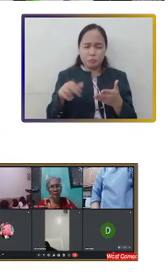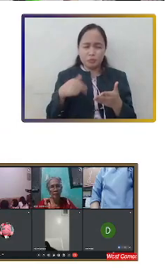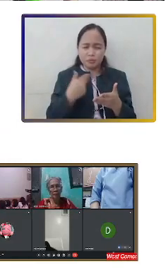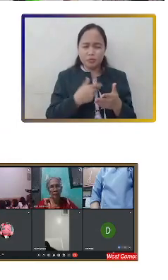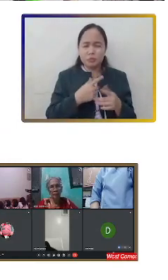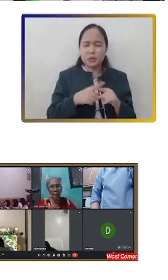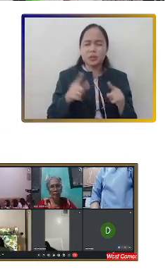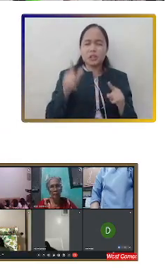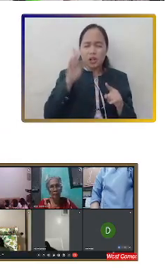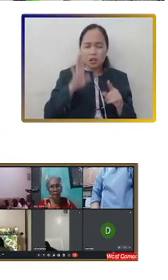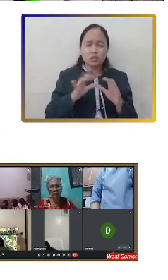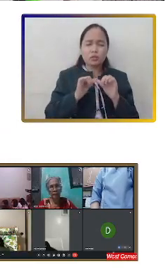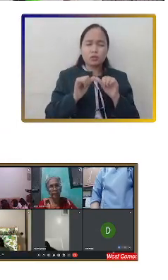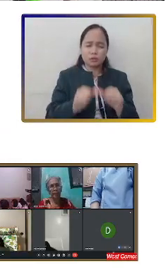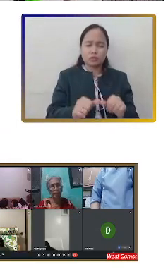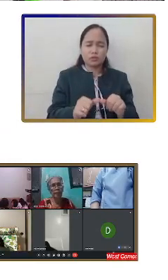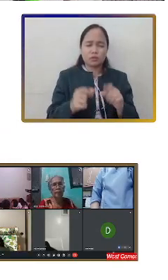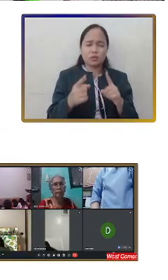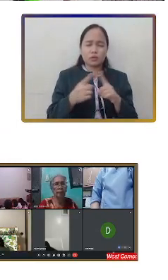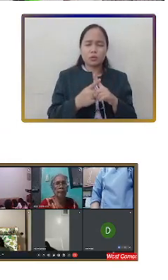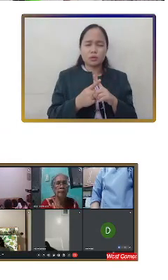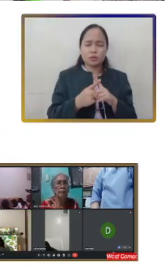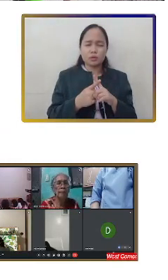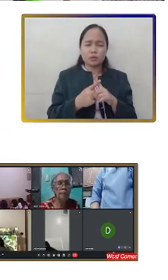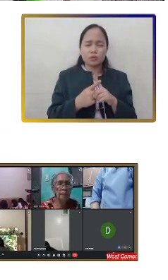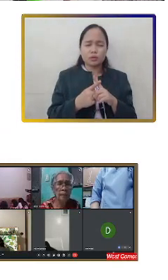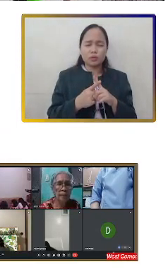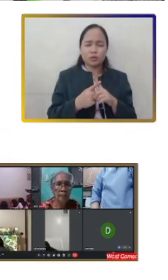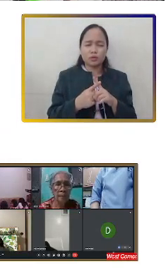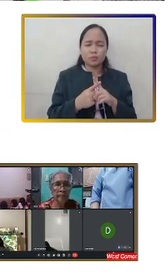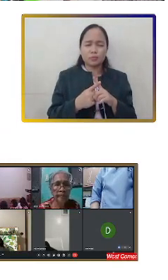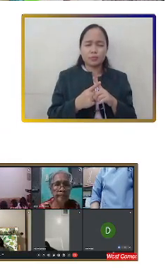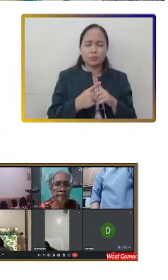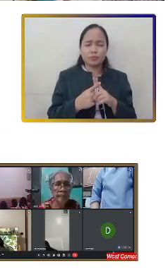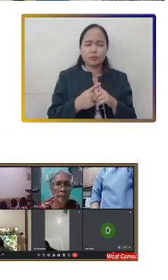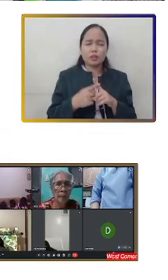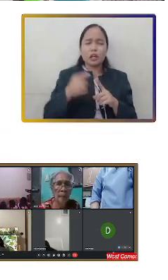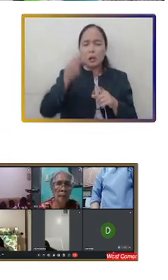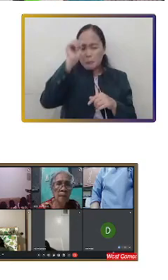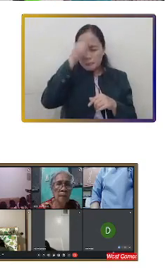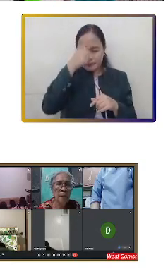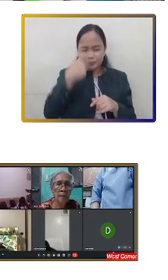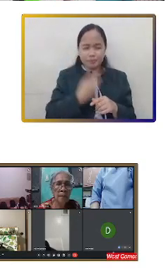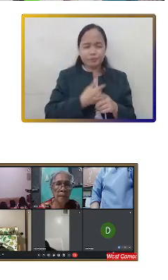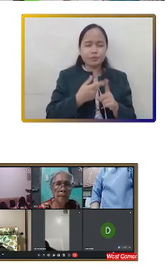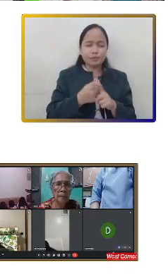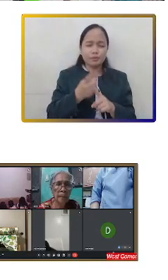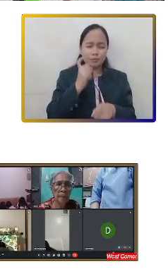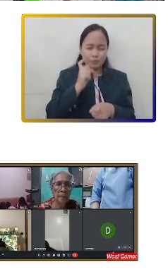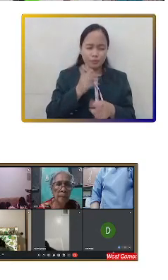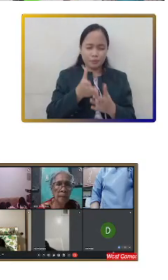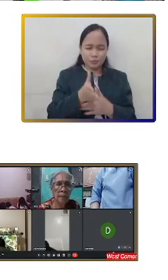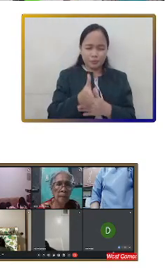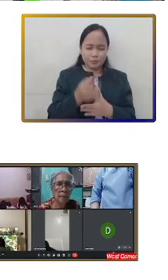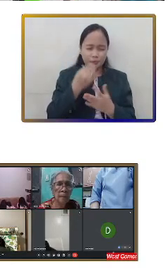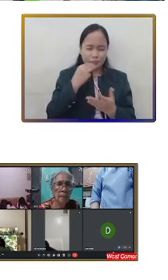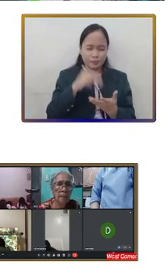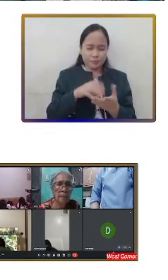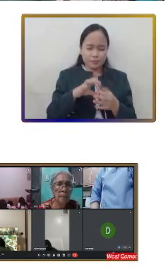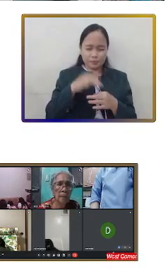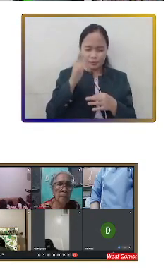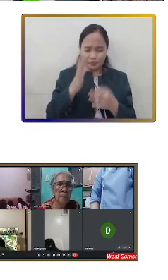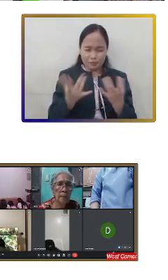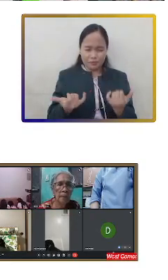patuloy naman po kayo, Panginoon, ang nagbabalik nito sa amin sa pamamagitan po na inyong pong mensahe mula sa inyong salita. Habang tayo nakayuko at